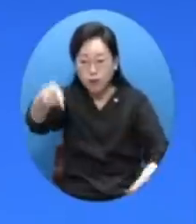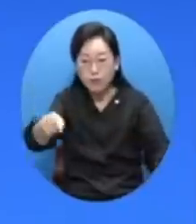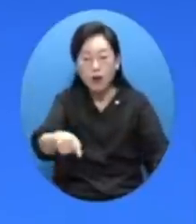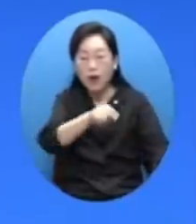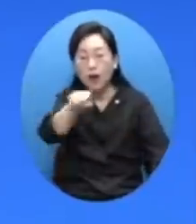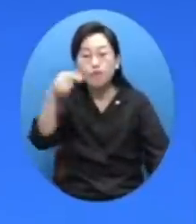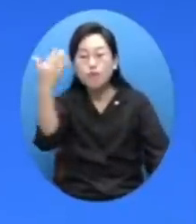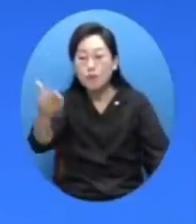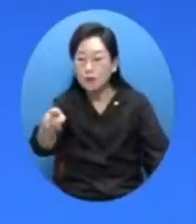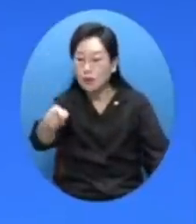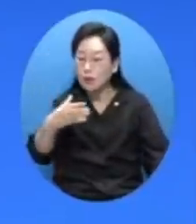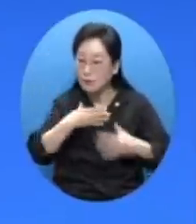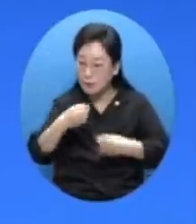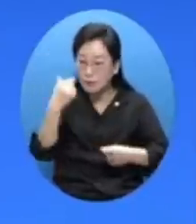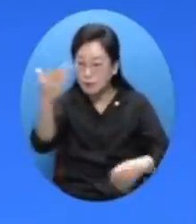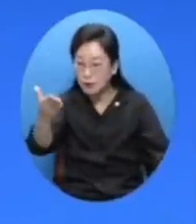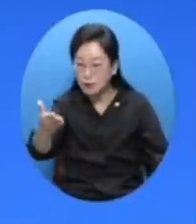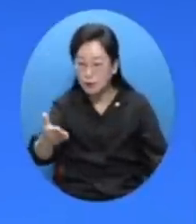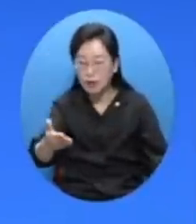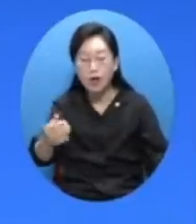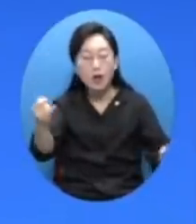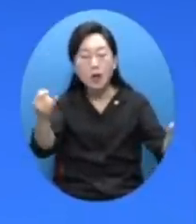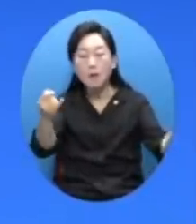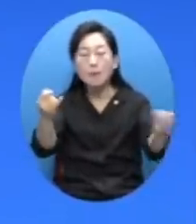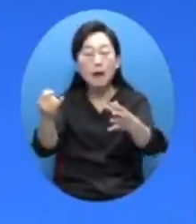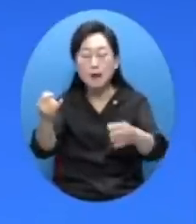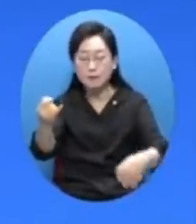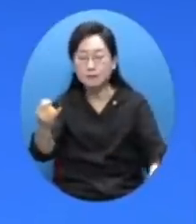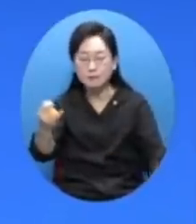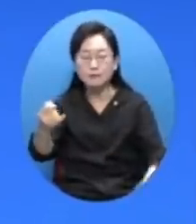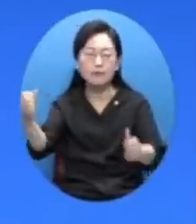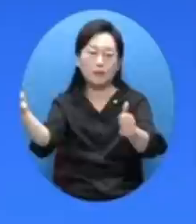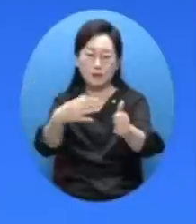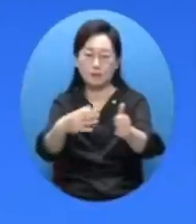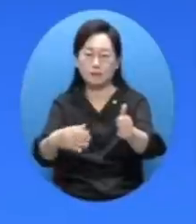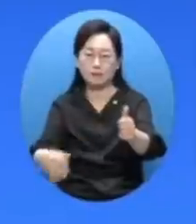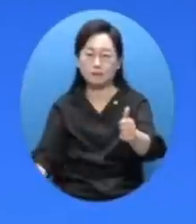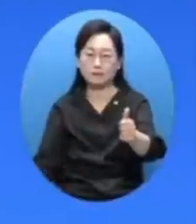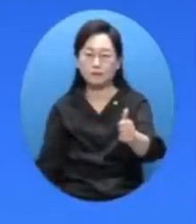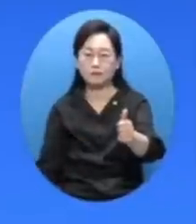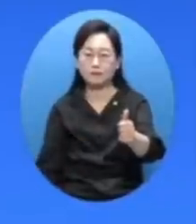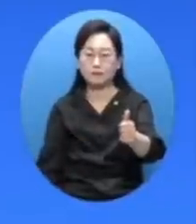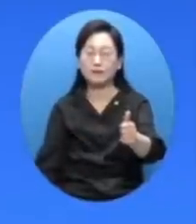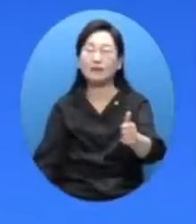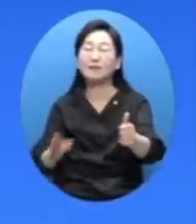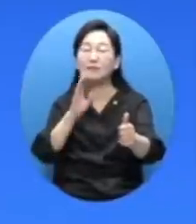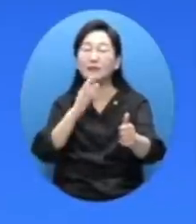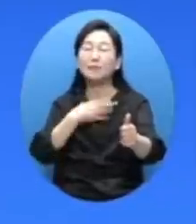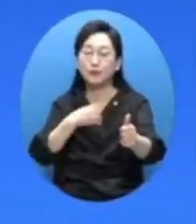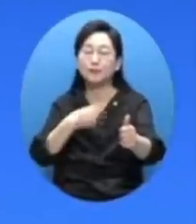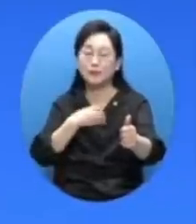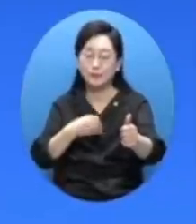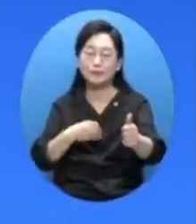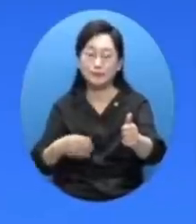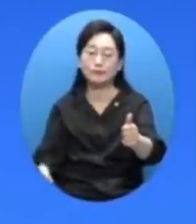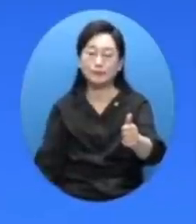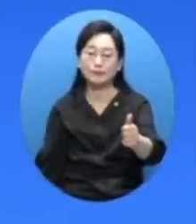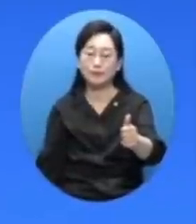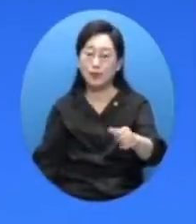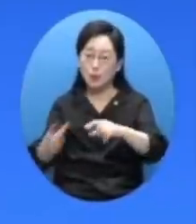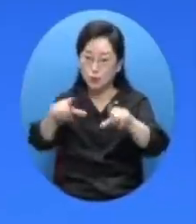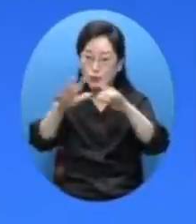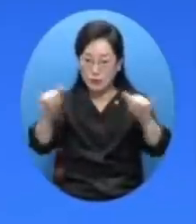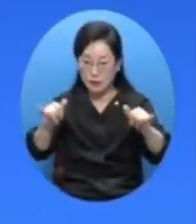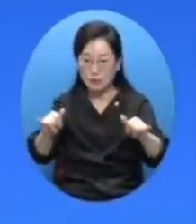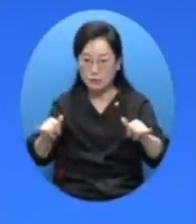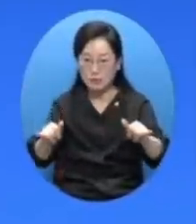가서 평안하냐고 물어봐라 그러니까 답이 평안합니다 보통 사람 같으면